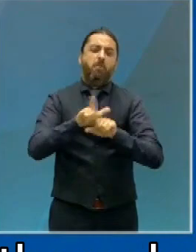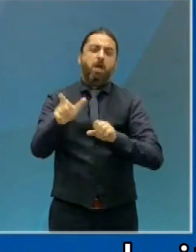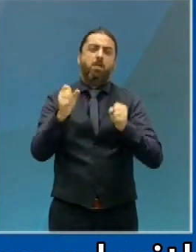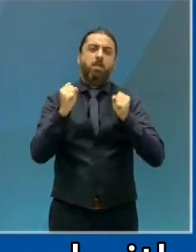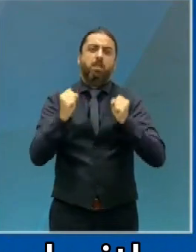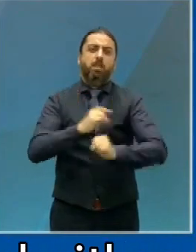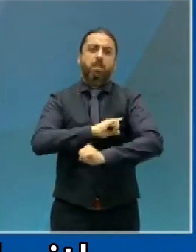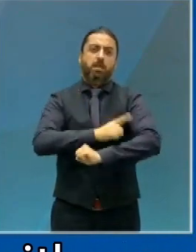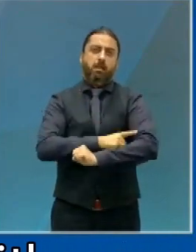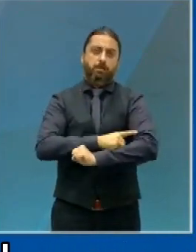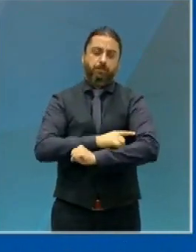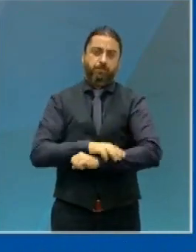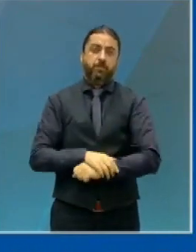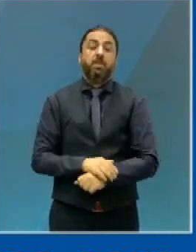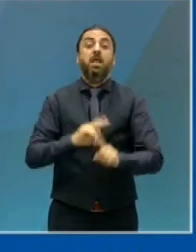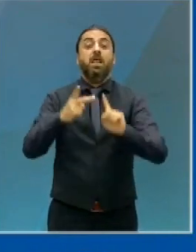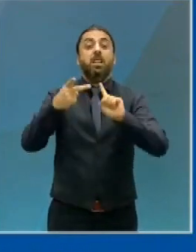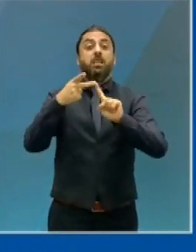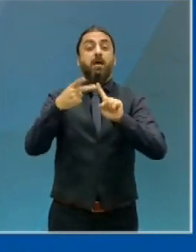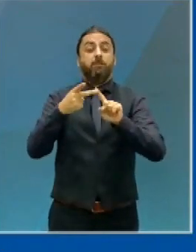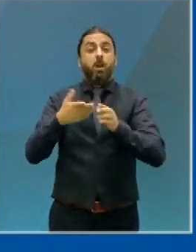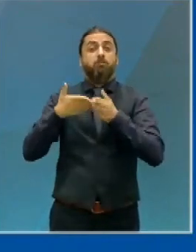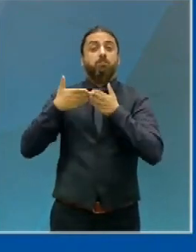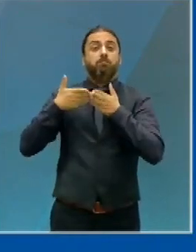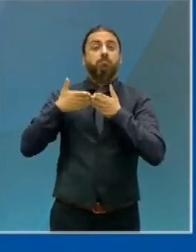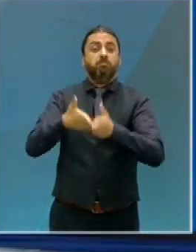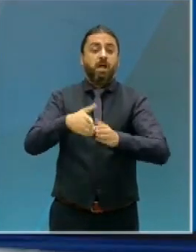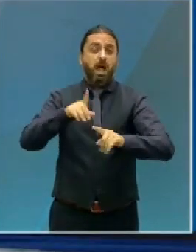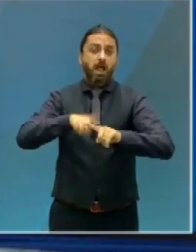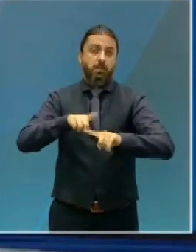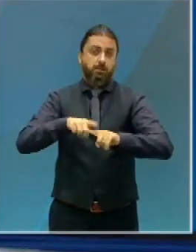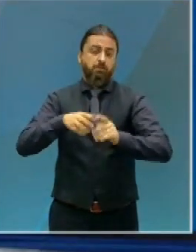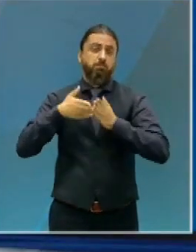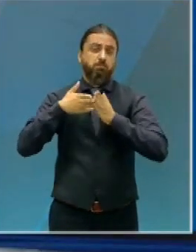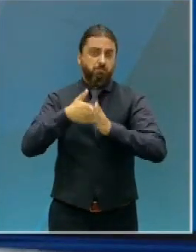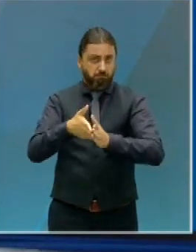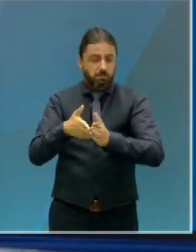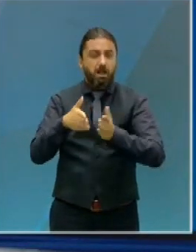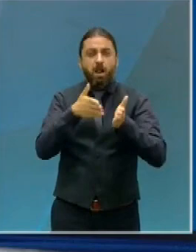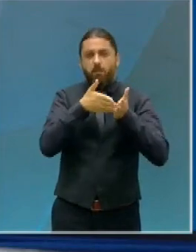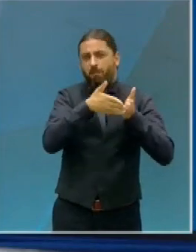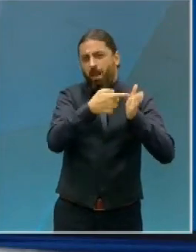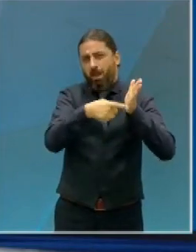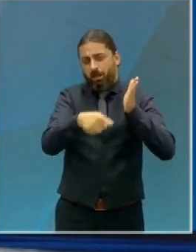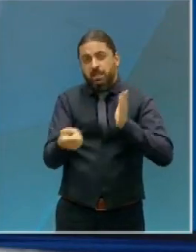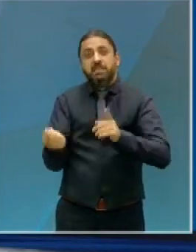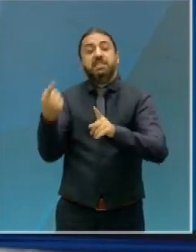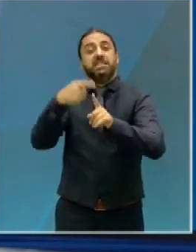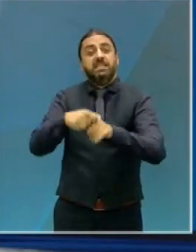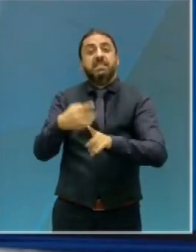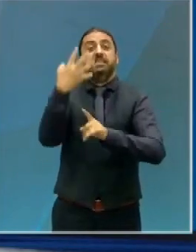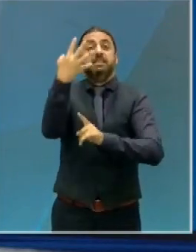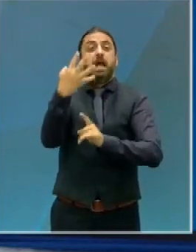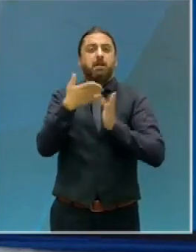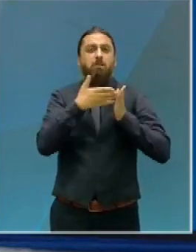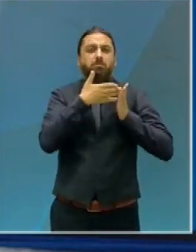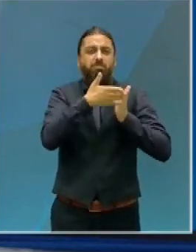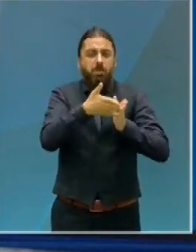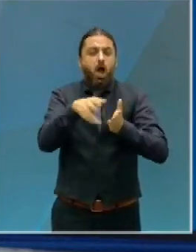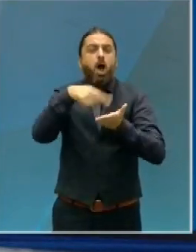Δεύτερον, το πολεμικό ναυτικό εκκινεί τη διαδικασία για την ένταξη στο στόλο του 4 νέων φρεγατών πολλαπλού